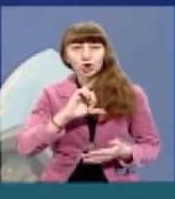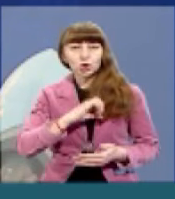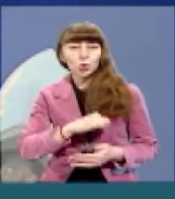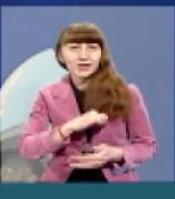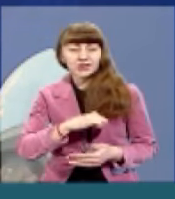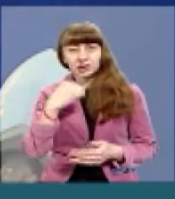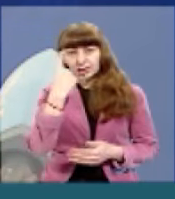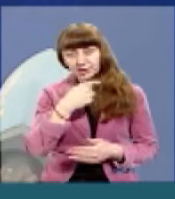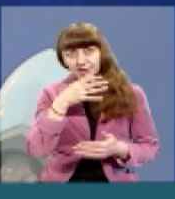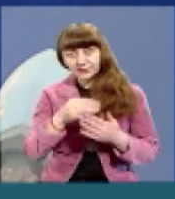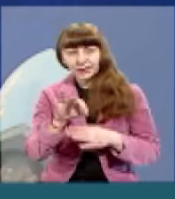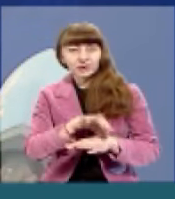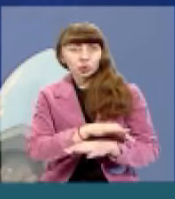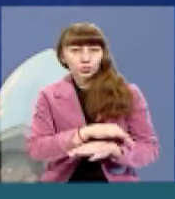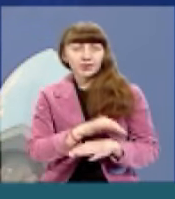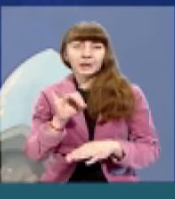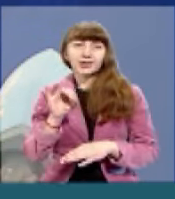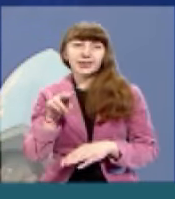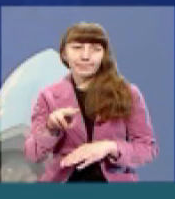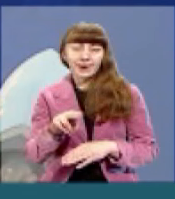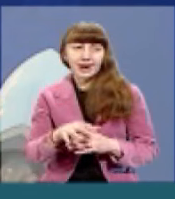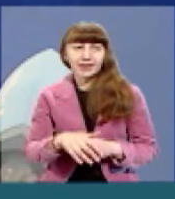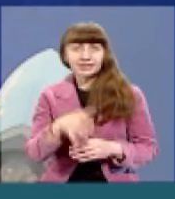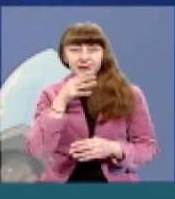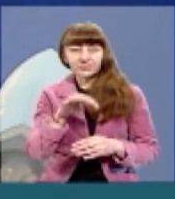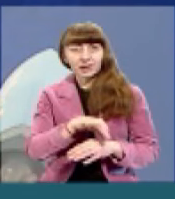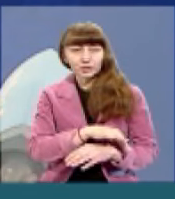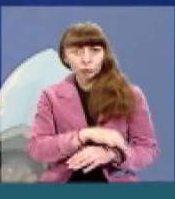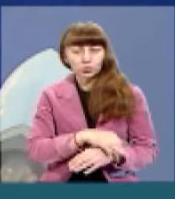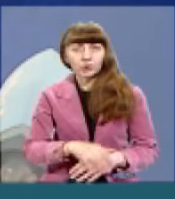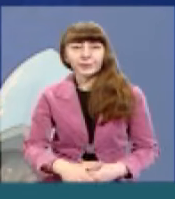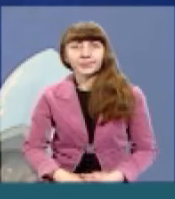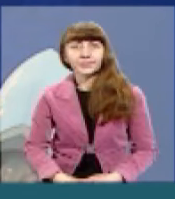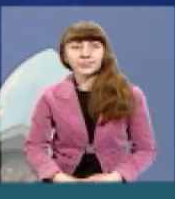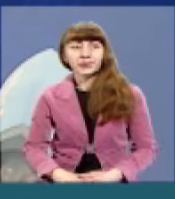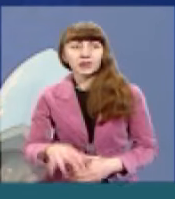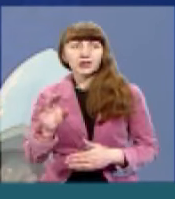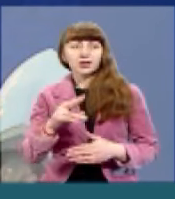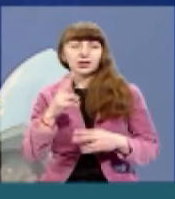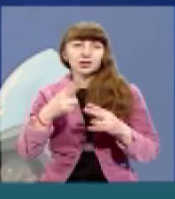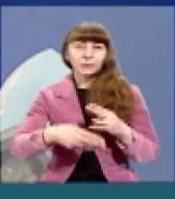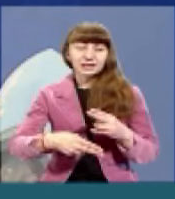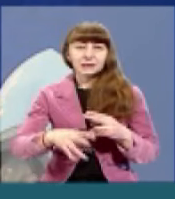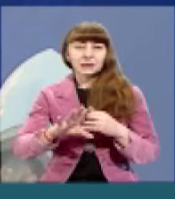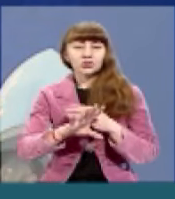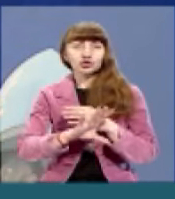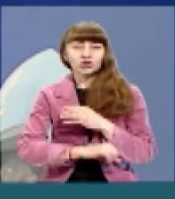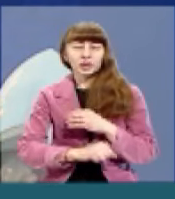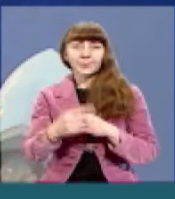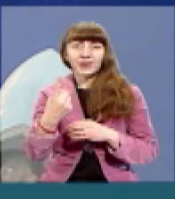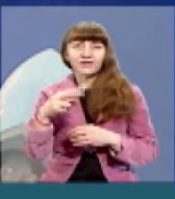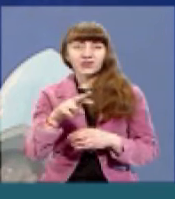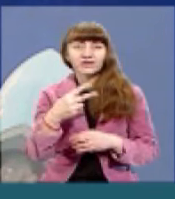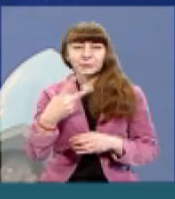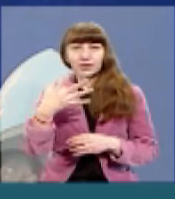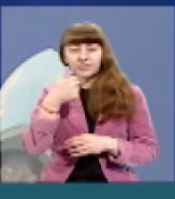лиц со своими супругами, индивидуальные предприниматели со своими супругами. И заключительный этап – это с 1 января